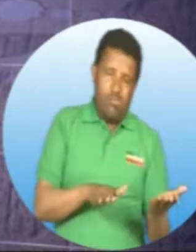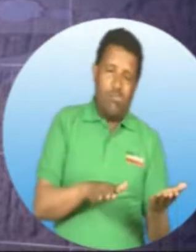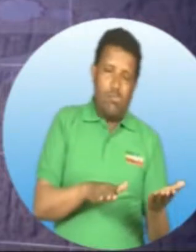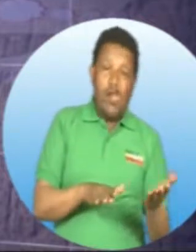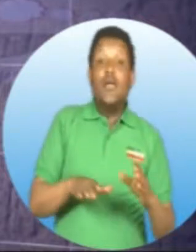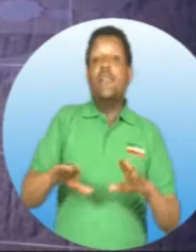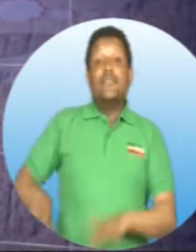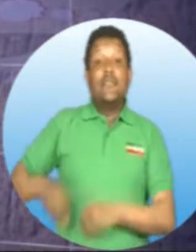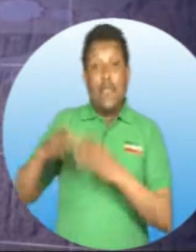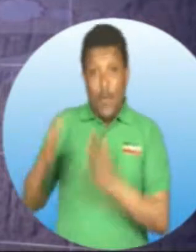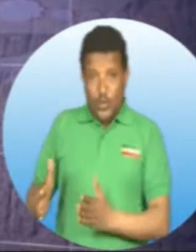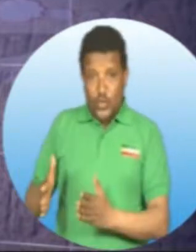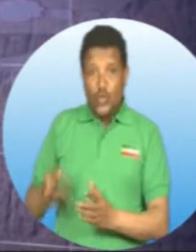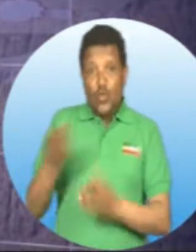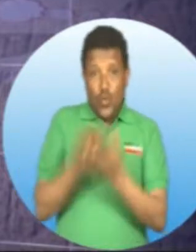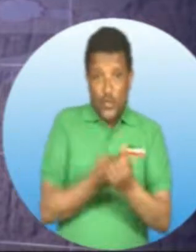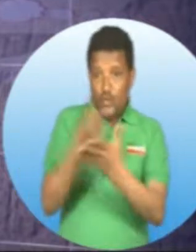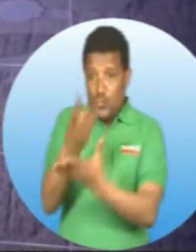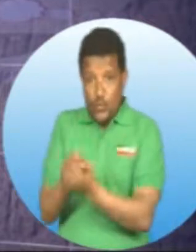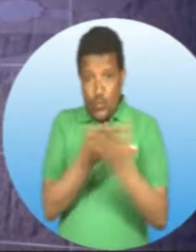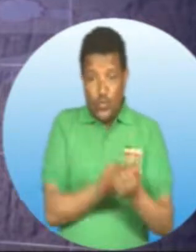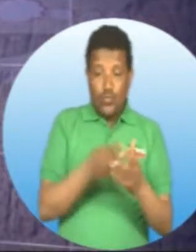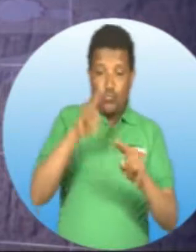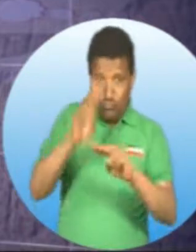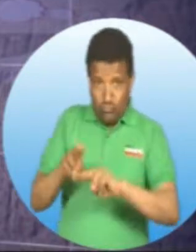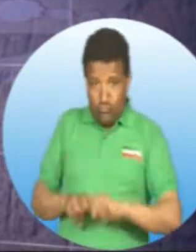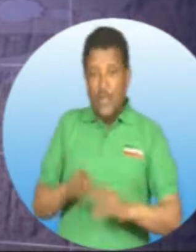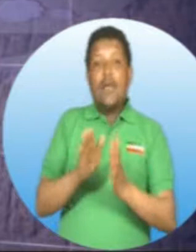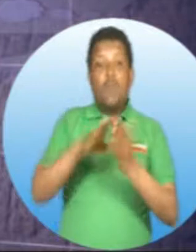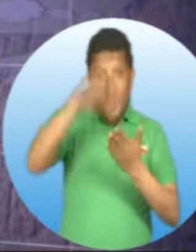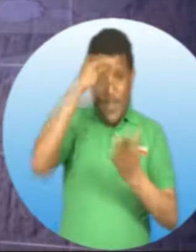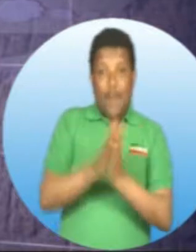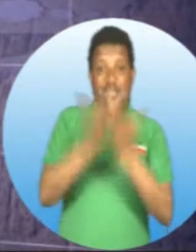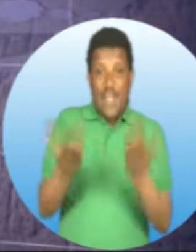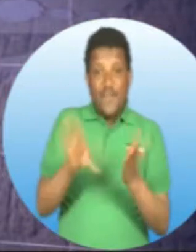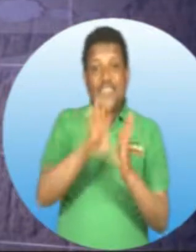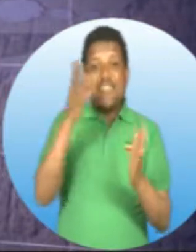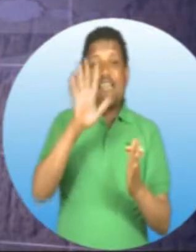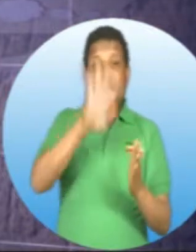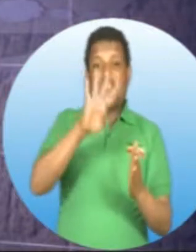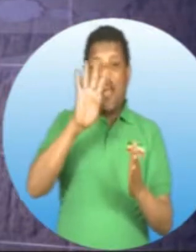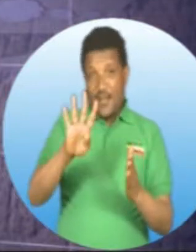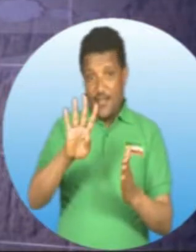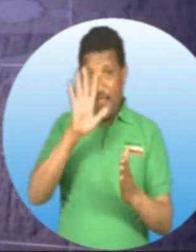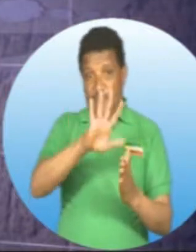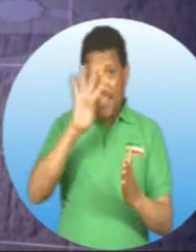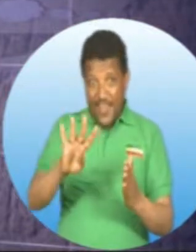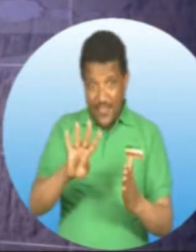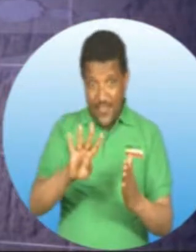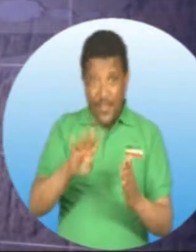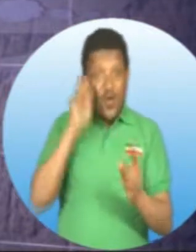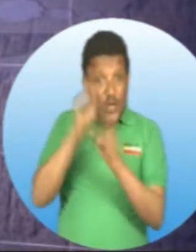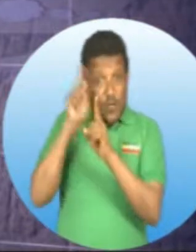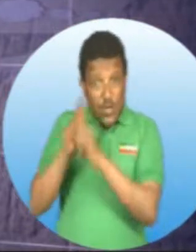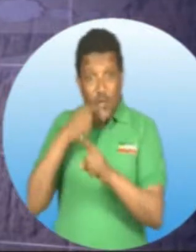ይታረቃሉ። በልዩም ያርፋል። ተማሪዎች ጥንድ ጥንድ ሆናችሁ በመቀመጥ በመማሪያ መጽሐፋችሁ